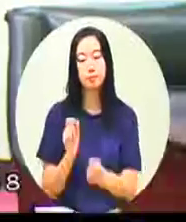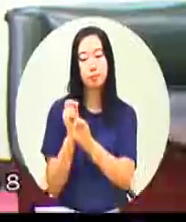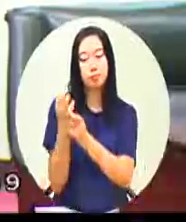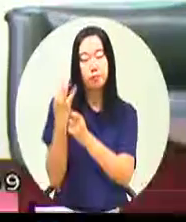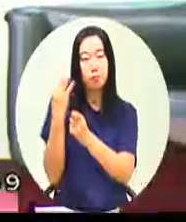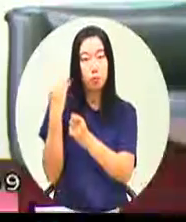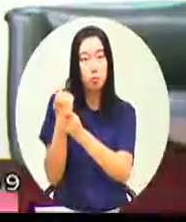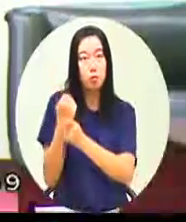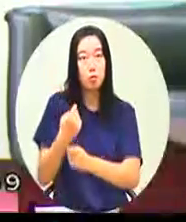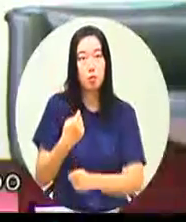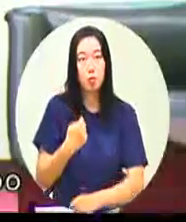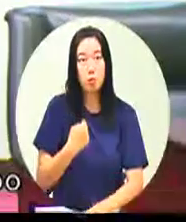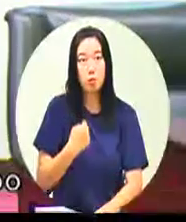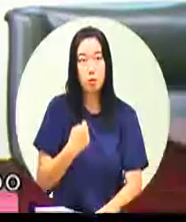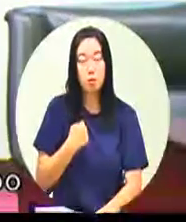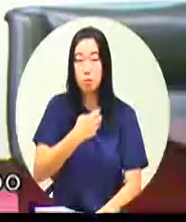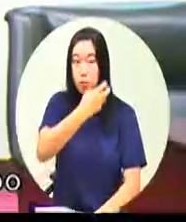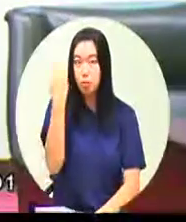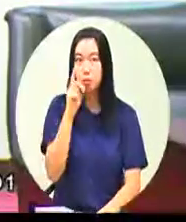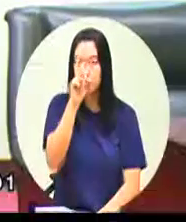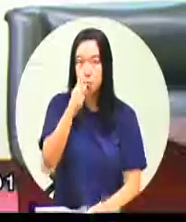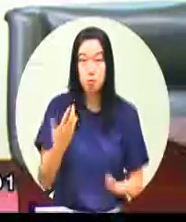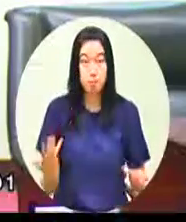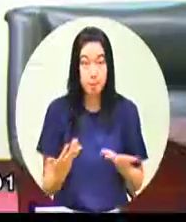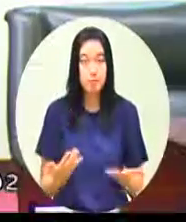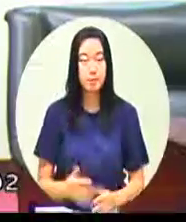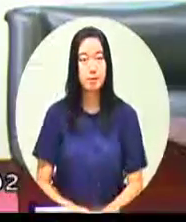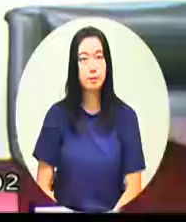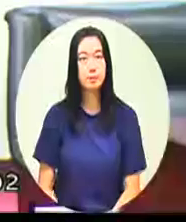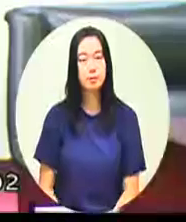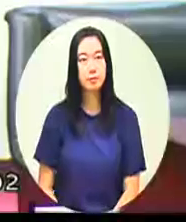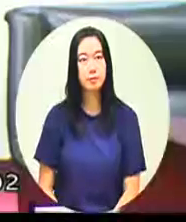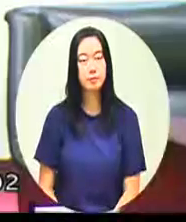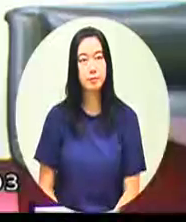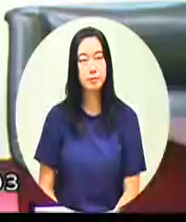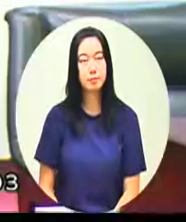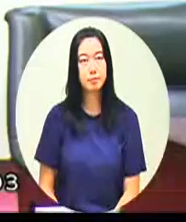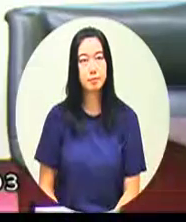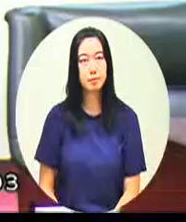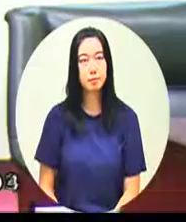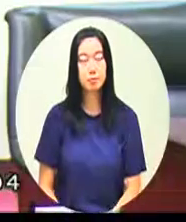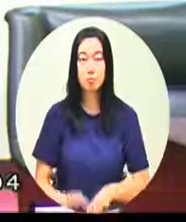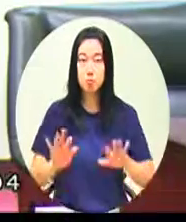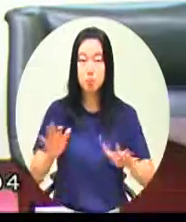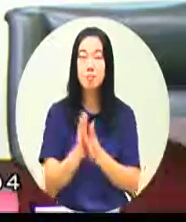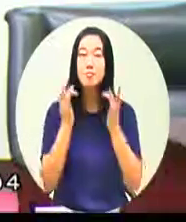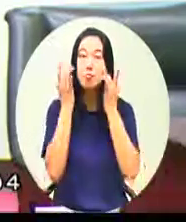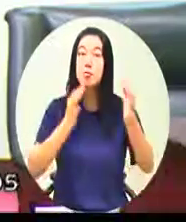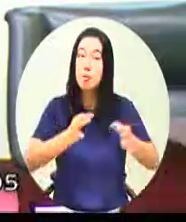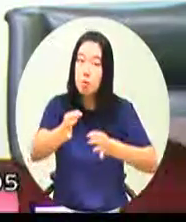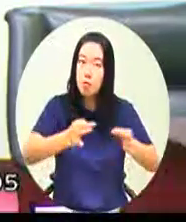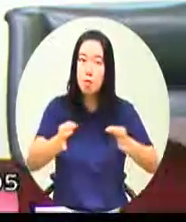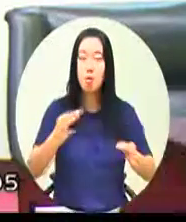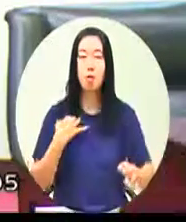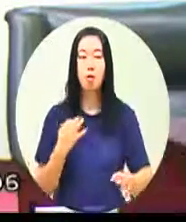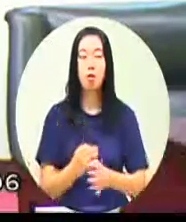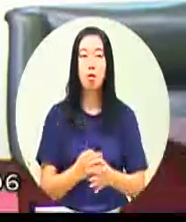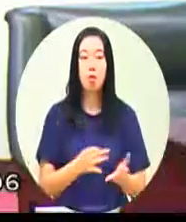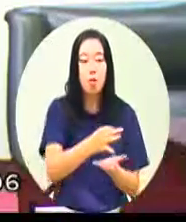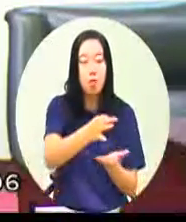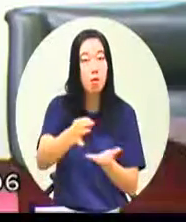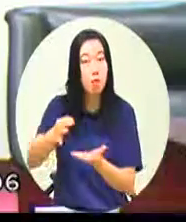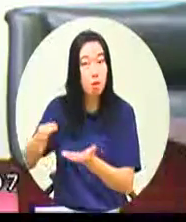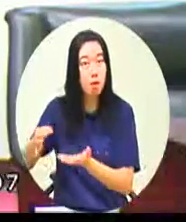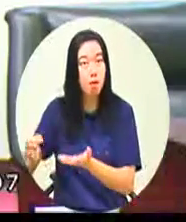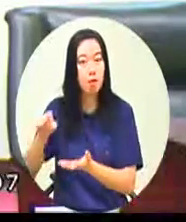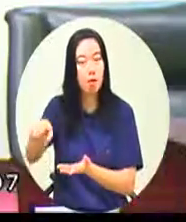个很实际的案件吼。因为咱目前伫菜市啊，伫卖菜的咱的菜